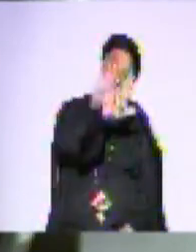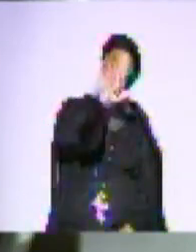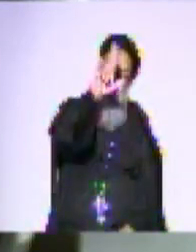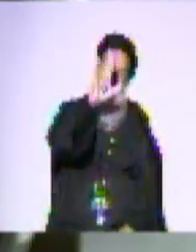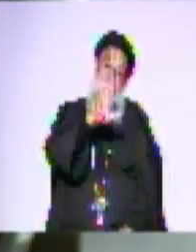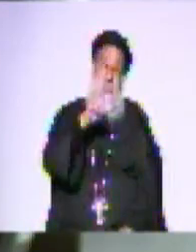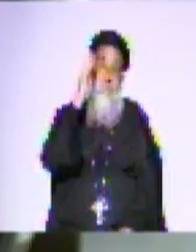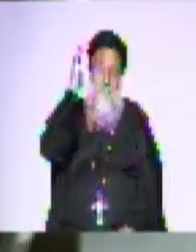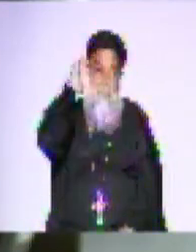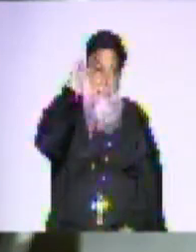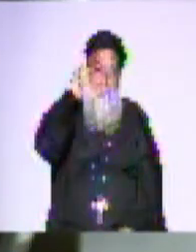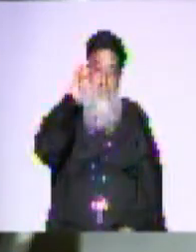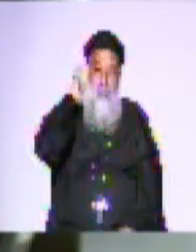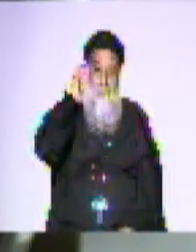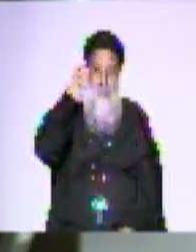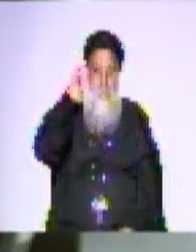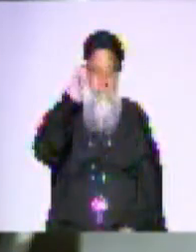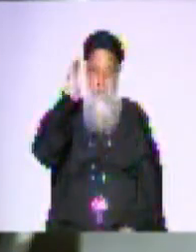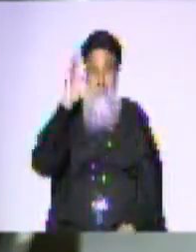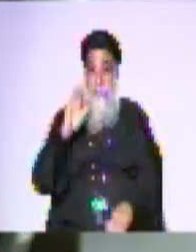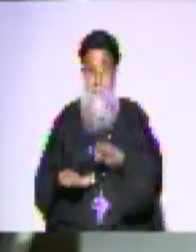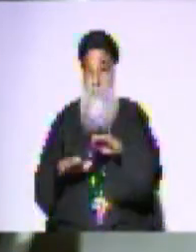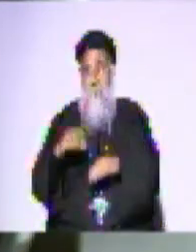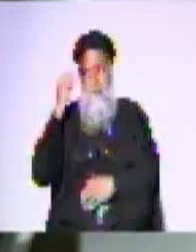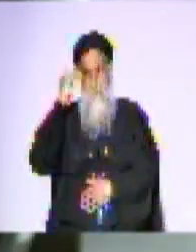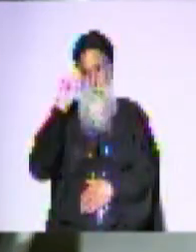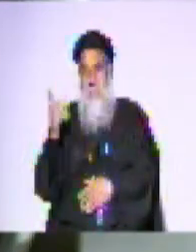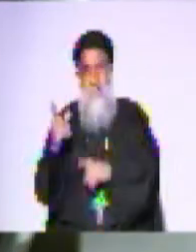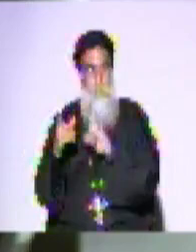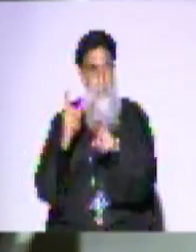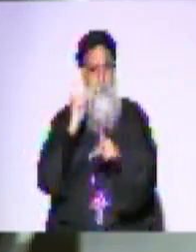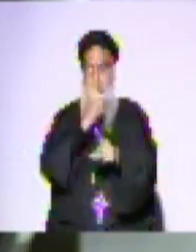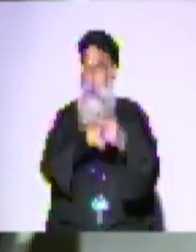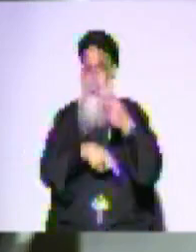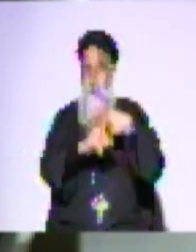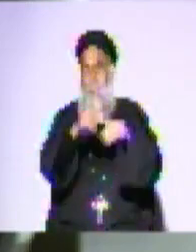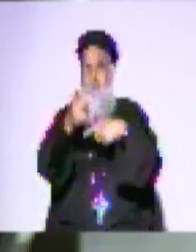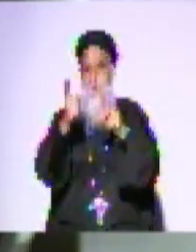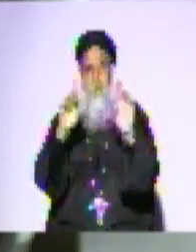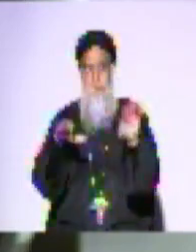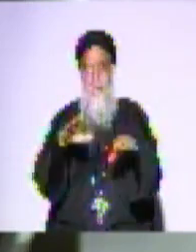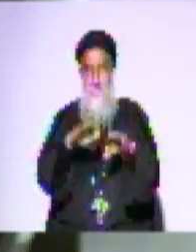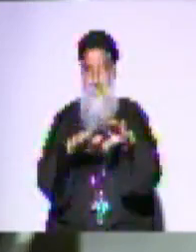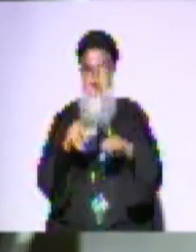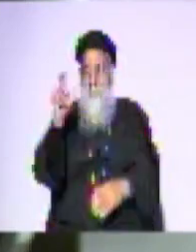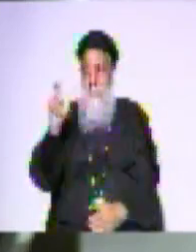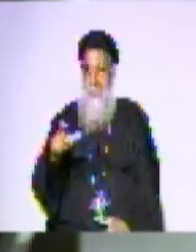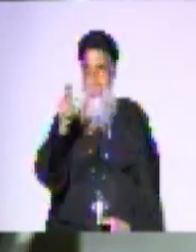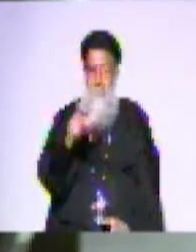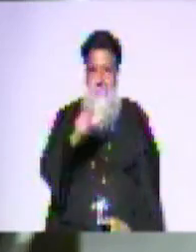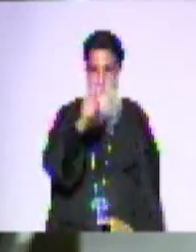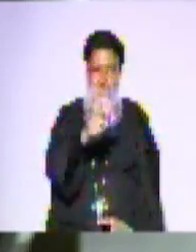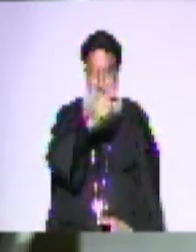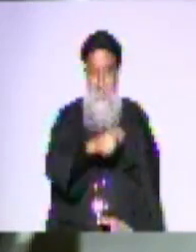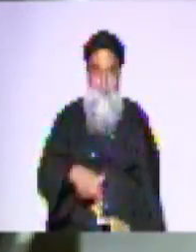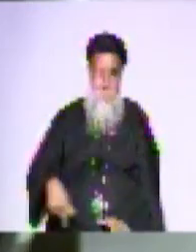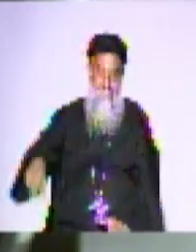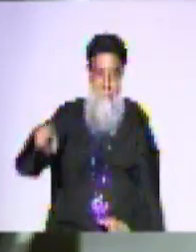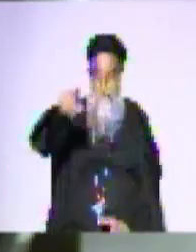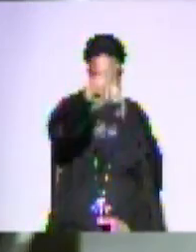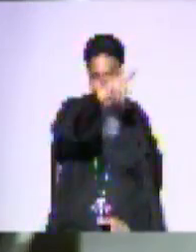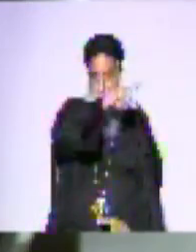الناس تسأل. ربنا هيحاسب الناس ازاي؟ هيوقف واحد واحد كده من